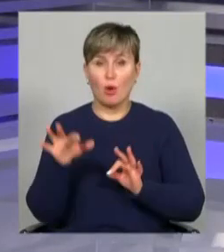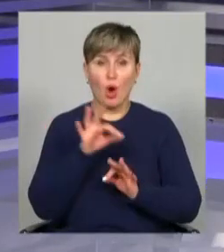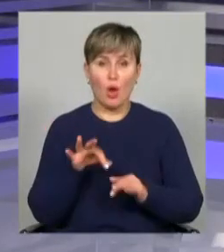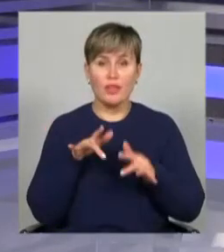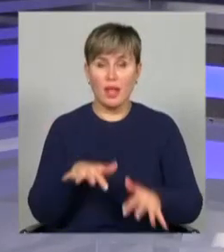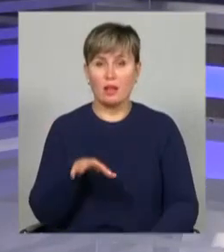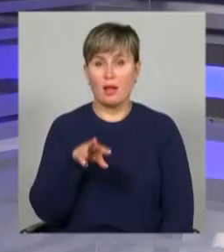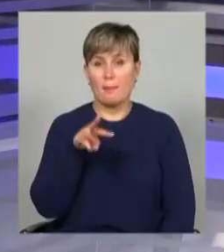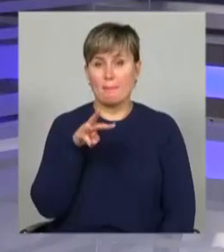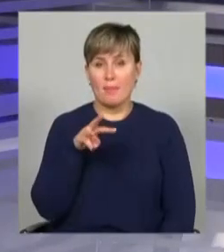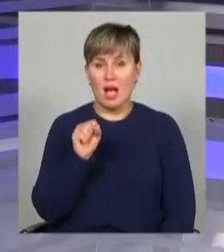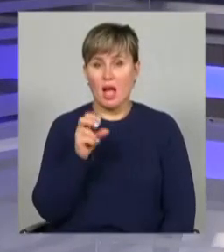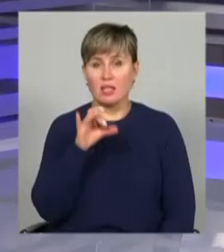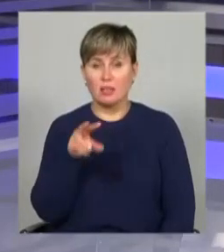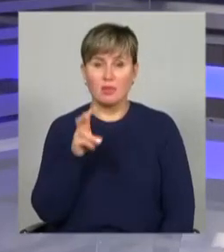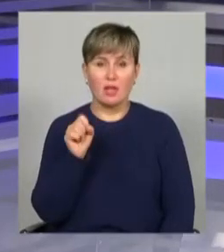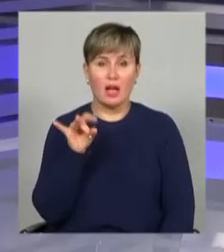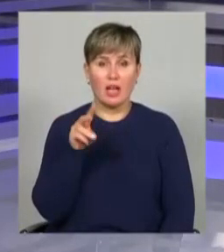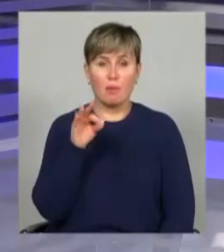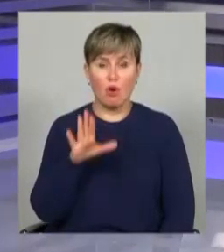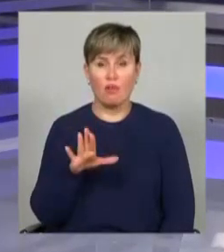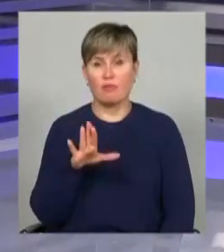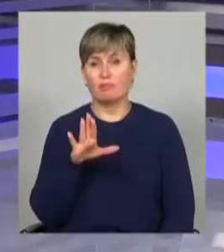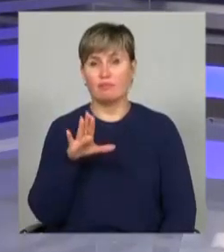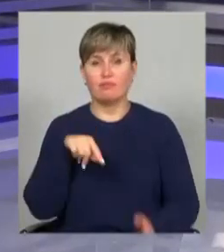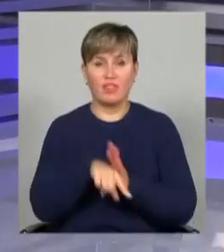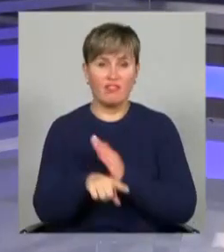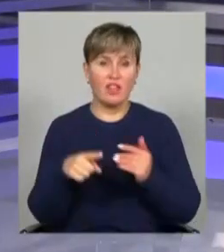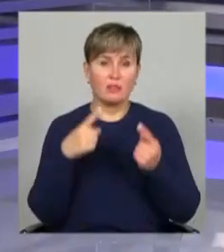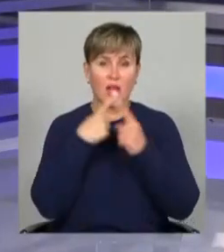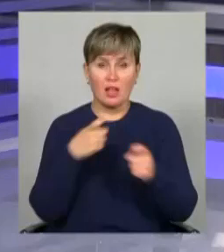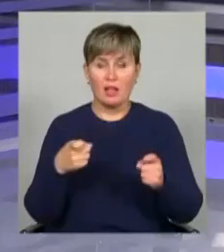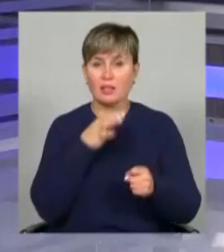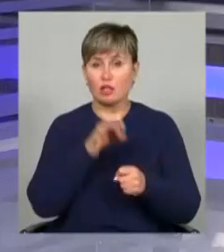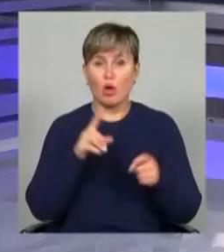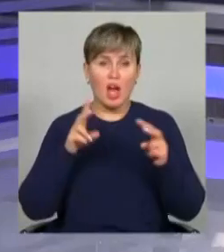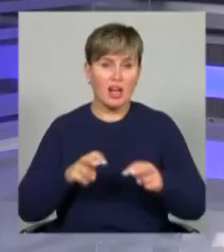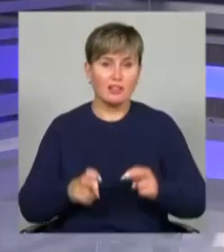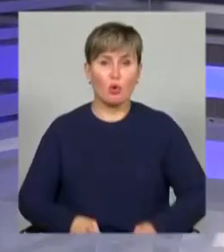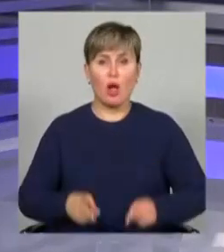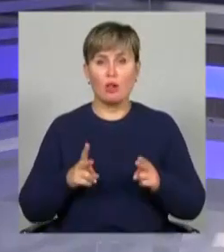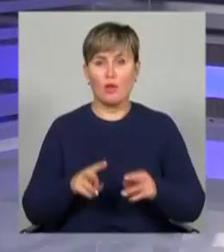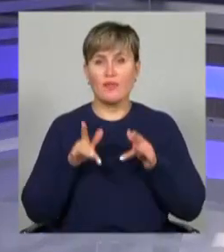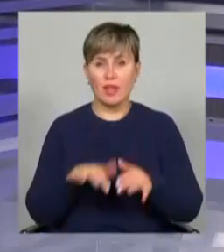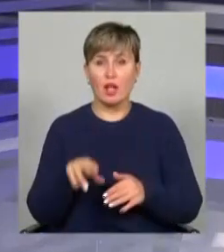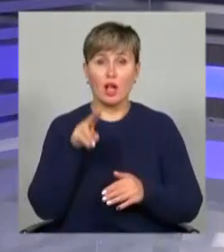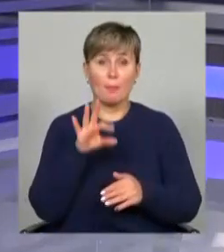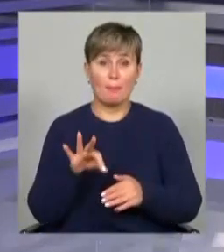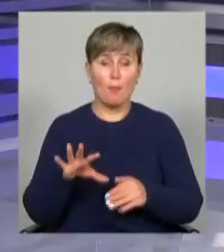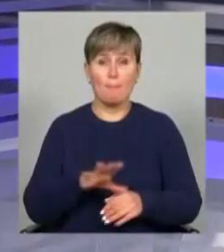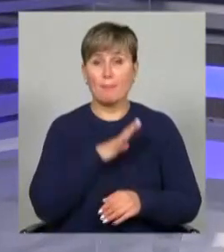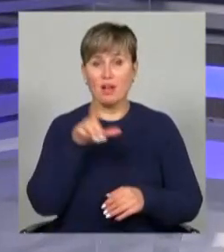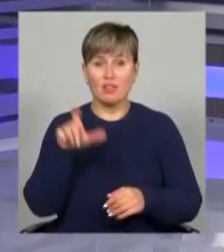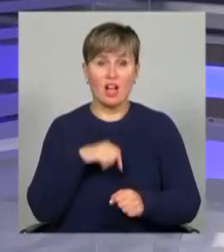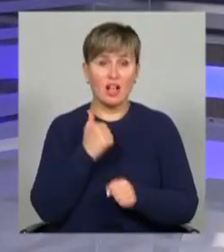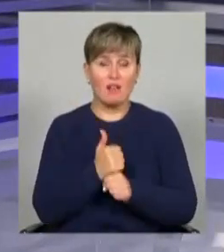опубликовала пресс-служба Комитета национальной безопасности. В ведомстве отметили, что расследование уголовного дела по подозрению бывшего